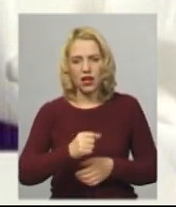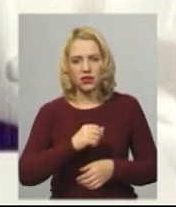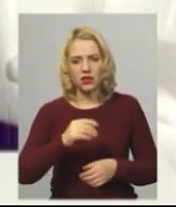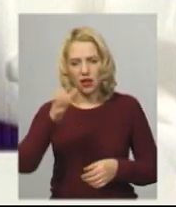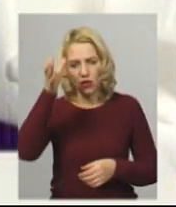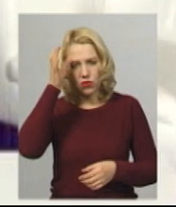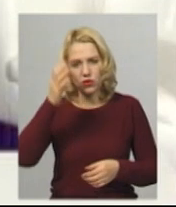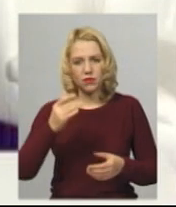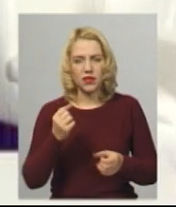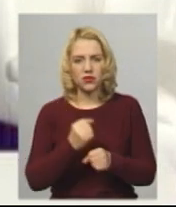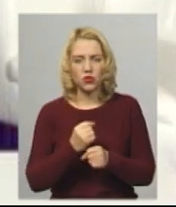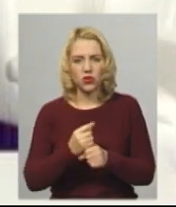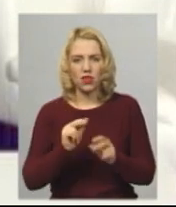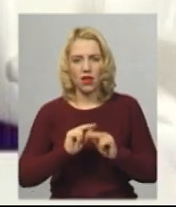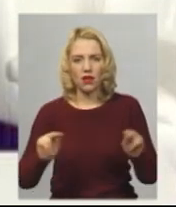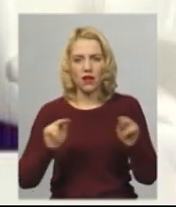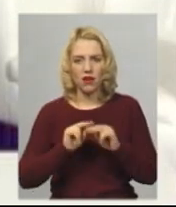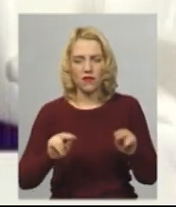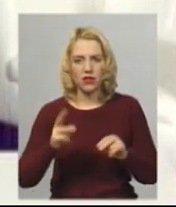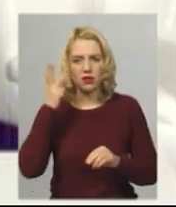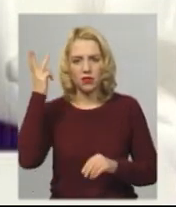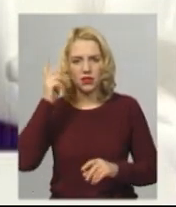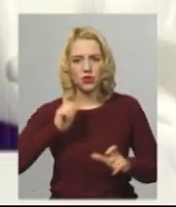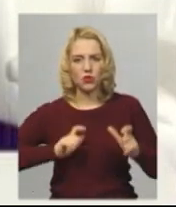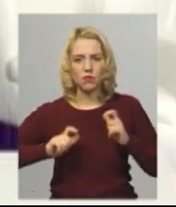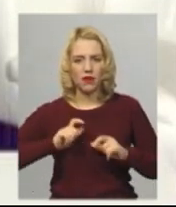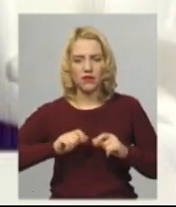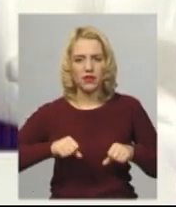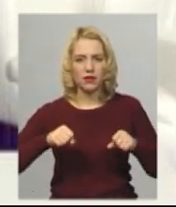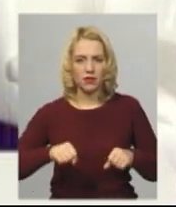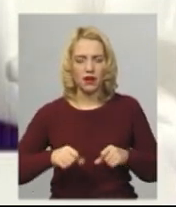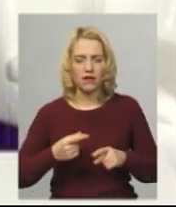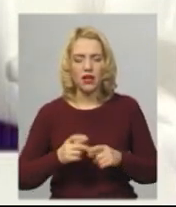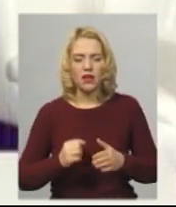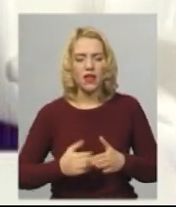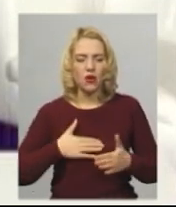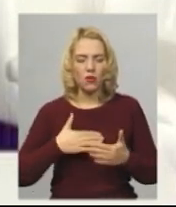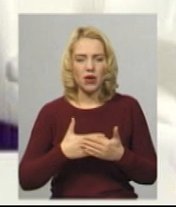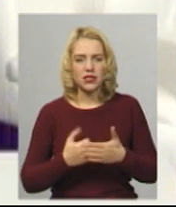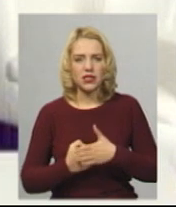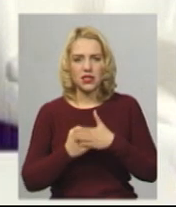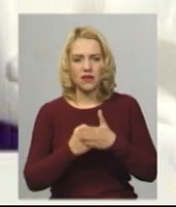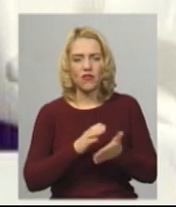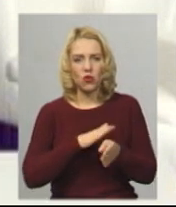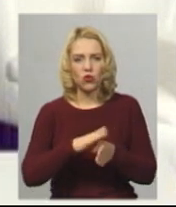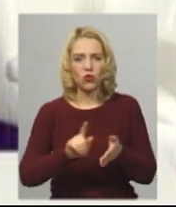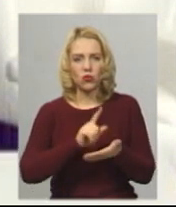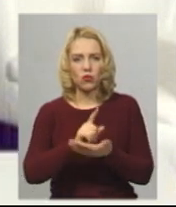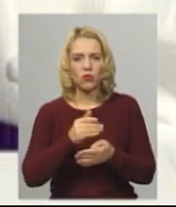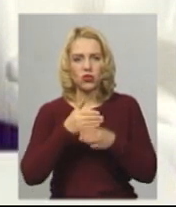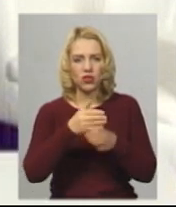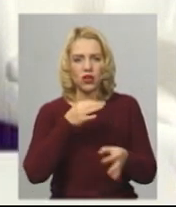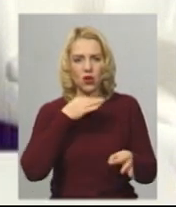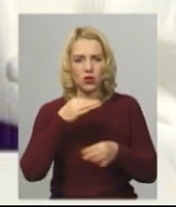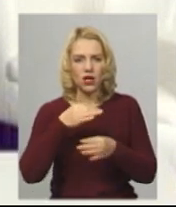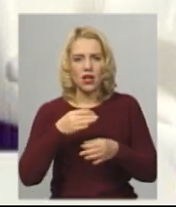держави і права Хмельницького університету управління і права. На громадських засадах виконує обов'язки помічника-консультанта народного депутата від